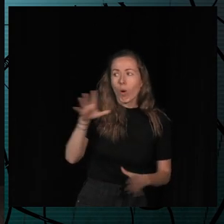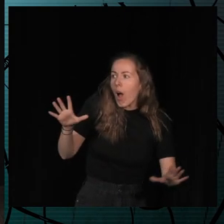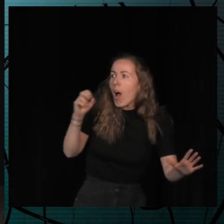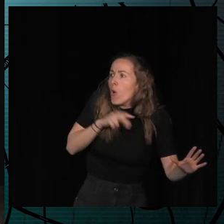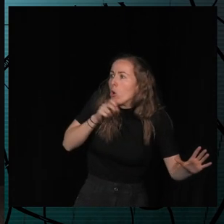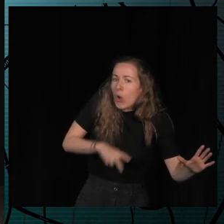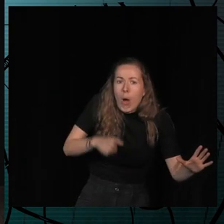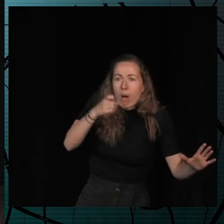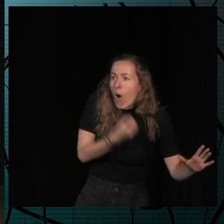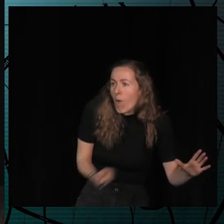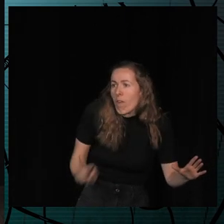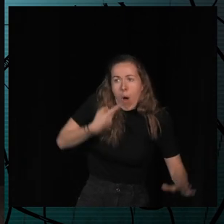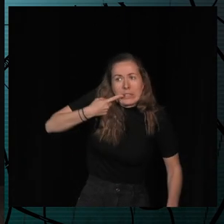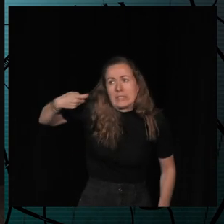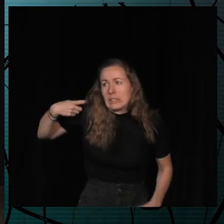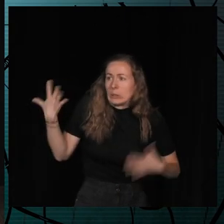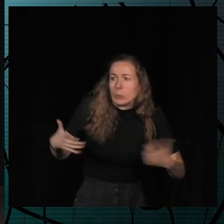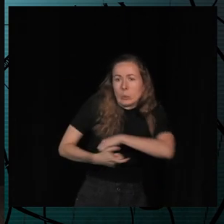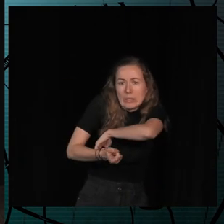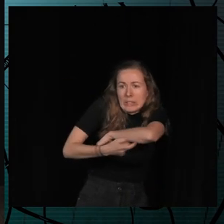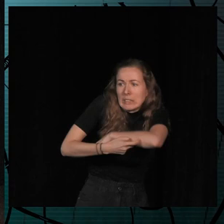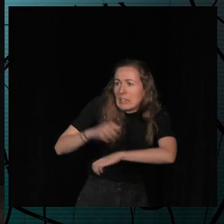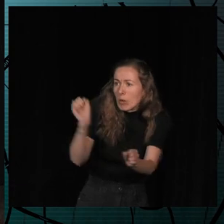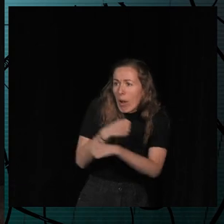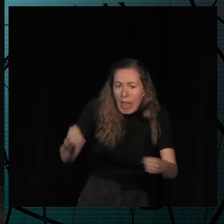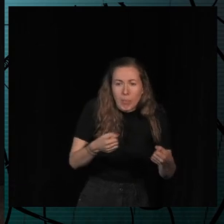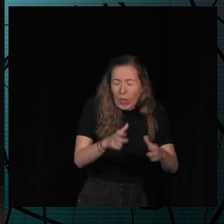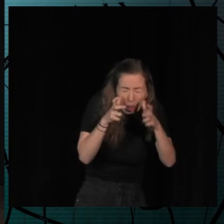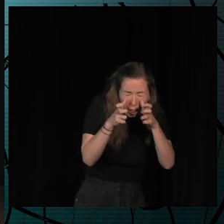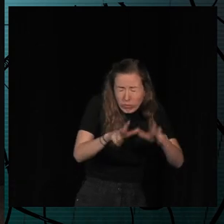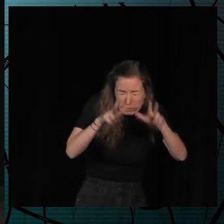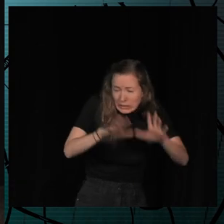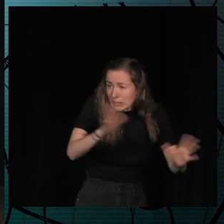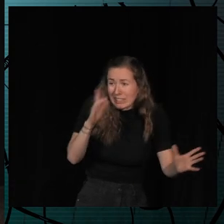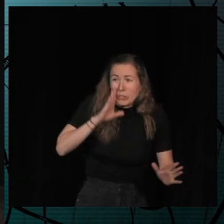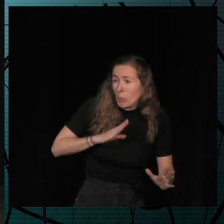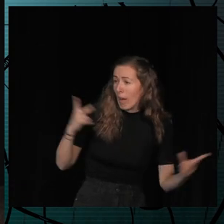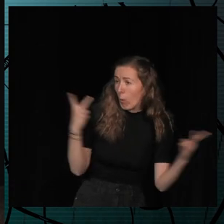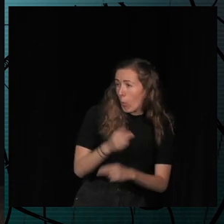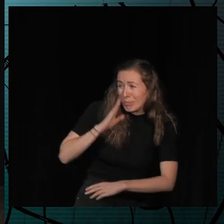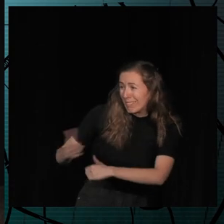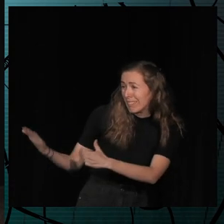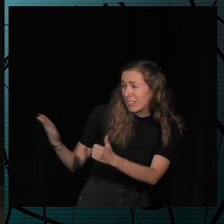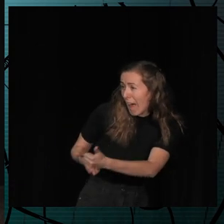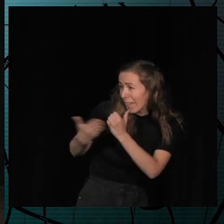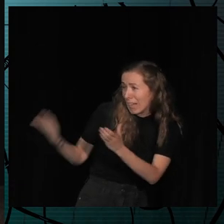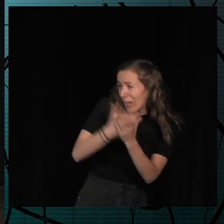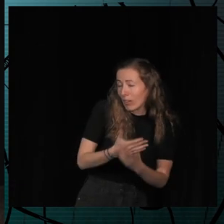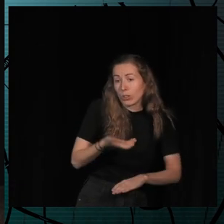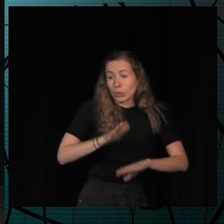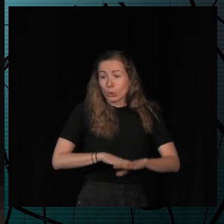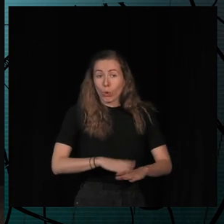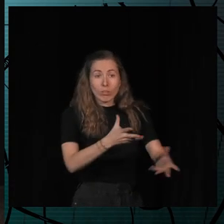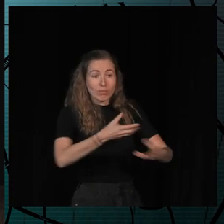très très mal il est addicte au réseaux sociaux jeux vidéos sortez-moi mon enfant des écrans euh puis l'enfant va très bien et les parents vont